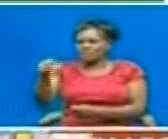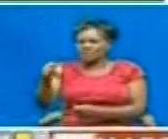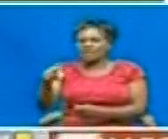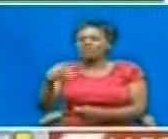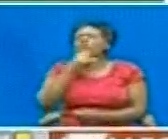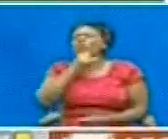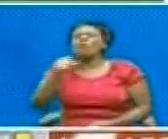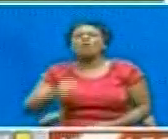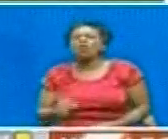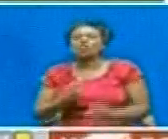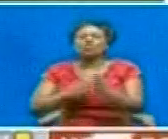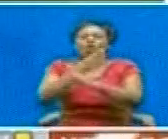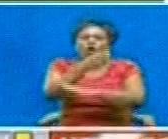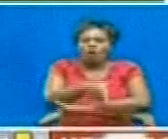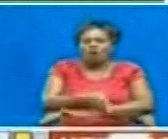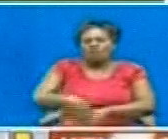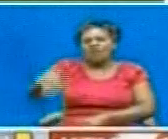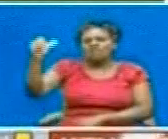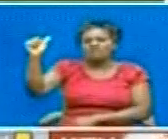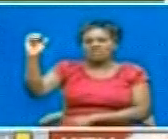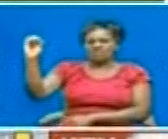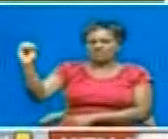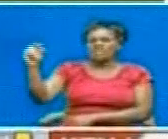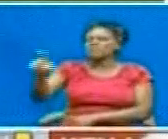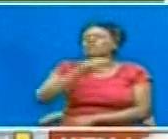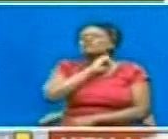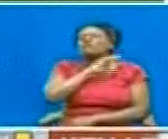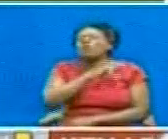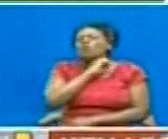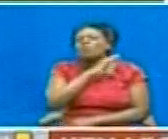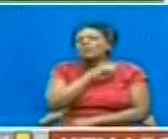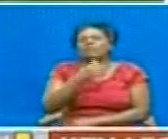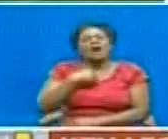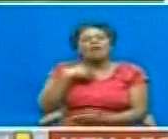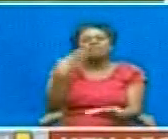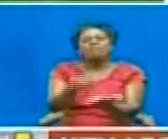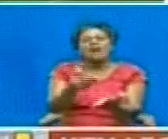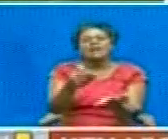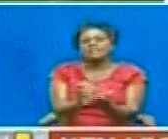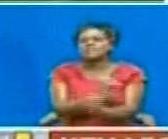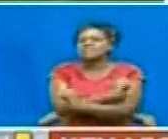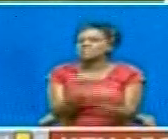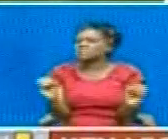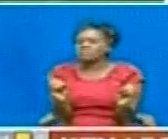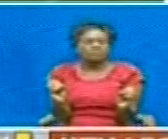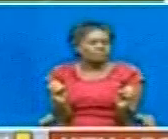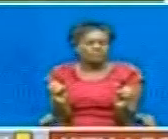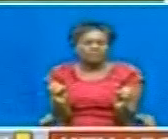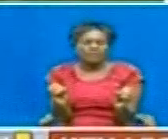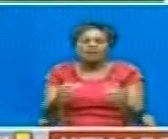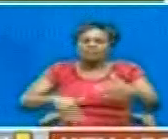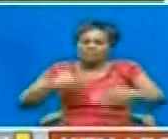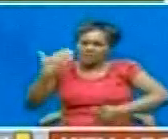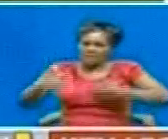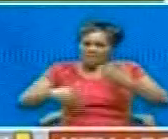zimekuwa zaidi ya miaka 50. Wanalalamika kwamba hawana fedha, wanalalamika wachezaji,